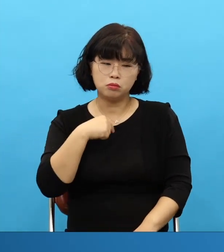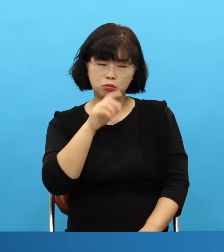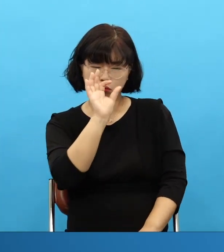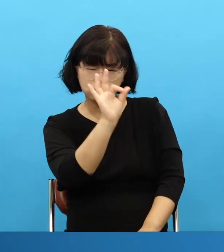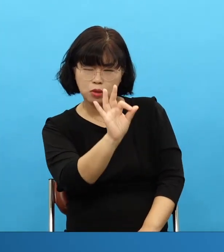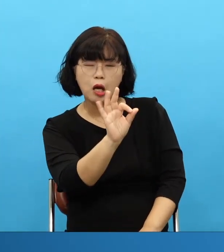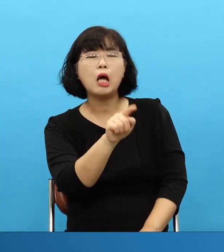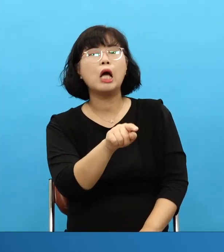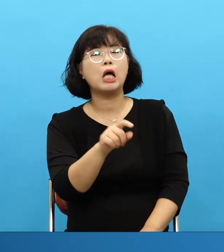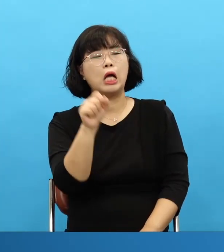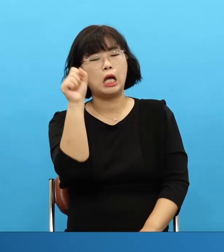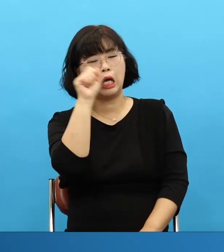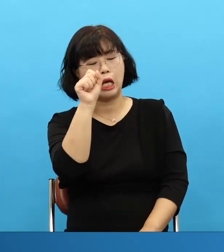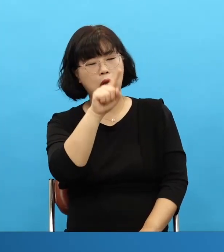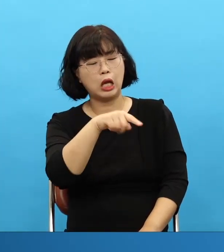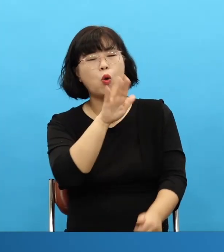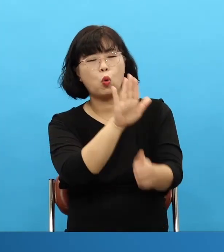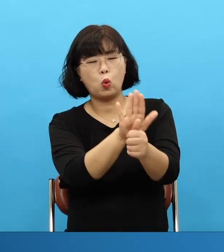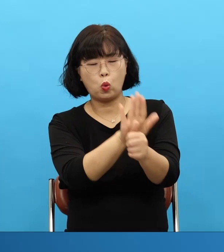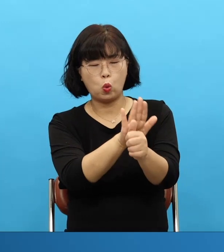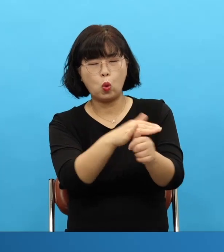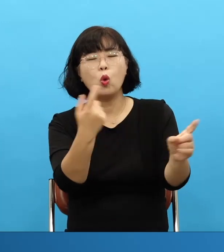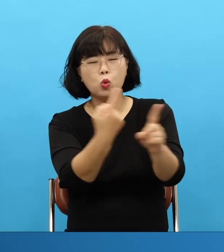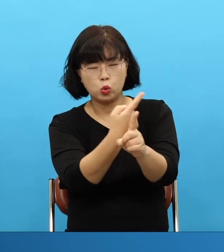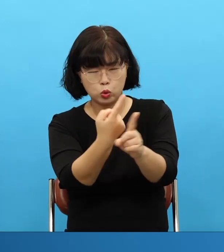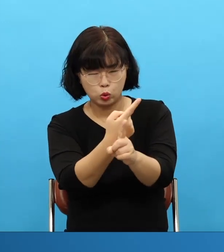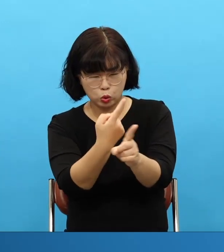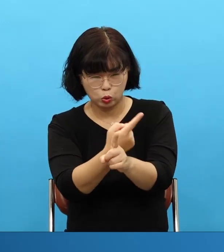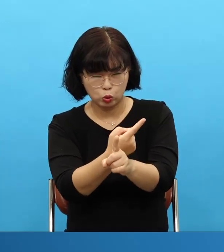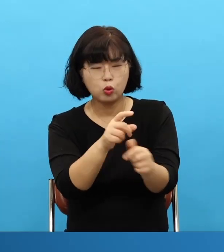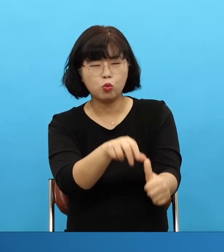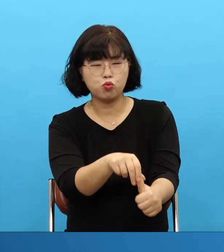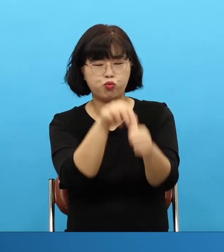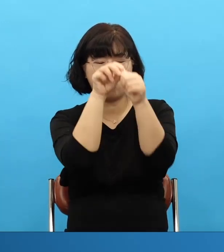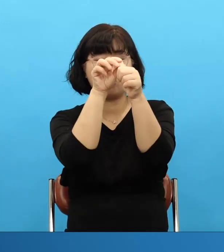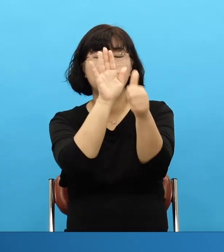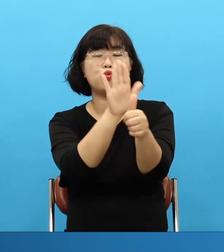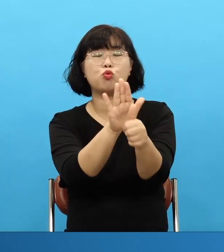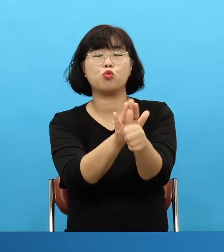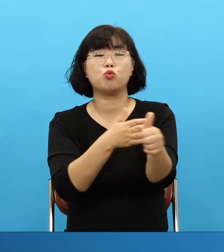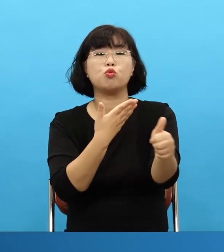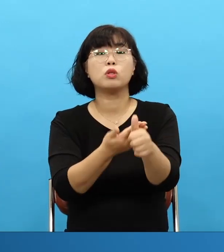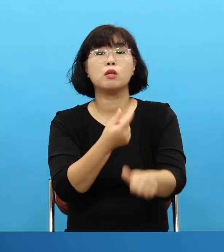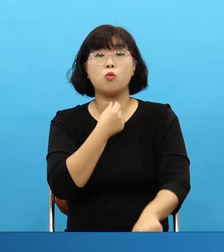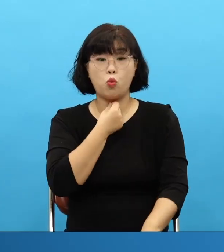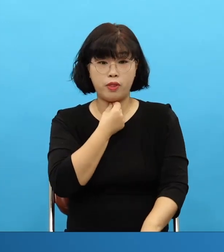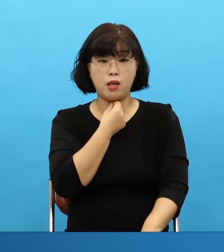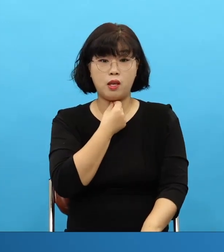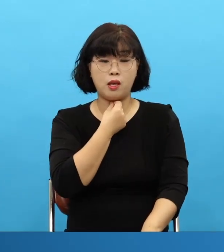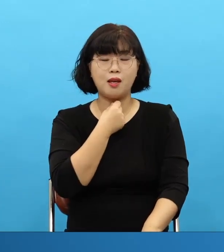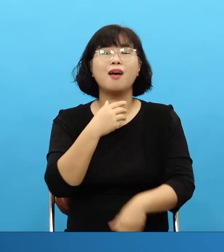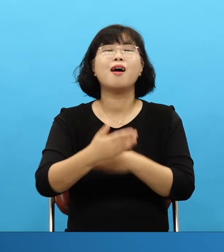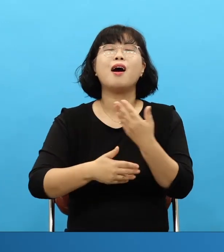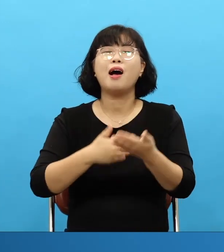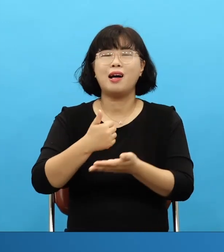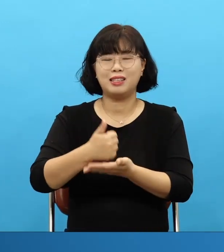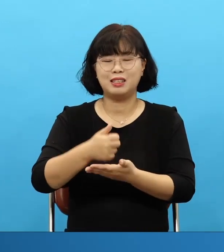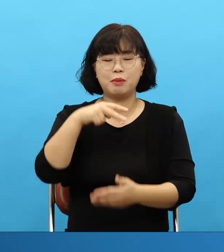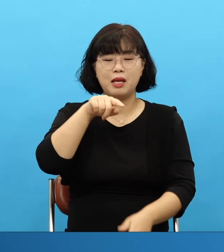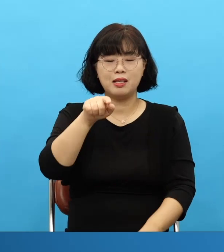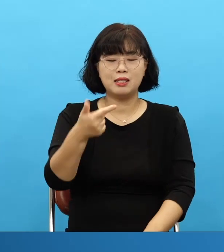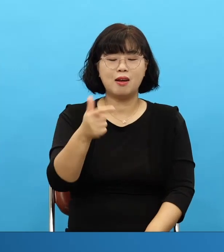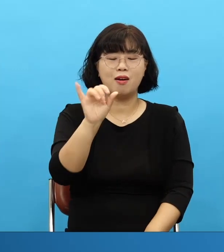turn help people. 그게 이제 하나님의 선입견입니다. That is His pre-notion, His preview, or His 그걸 prejudice.